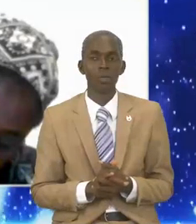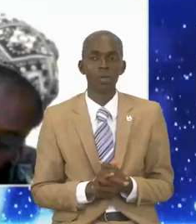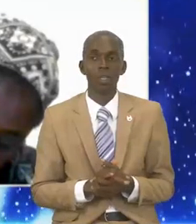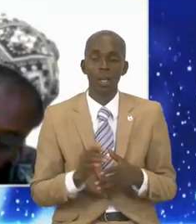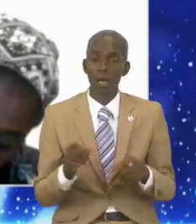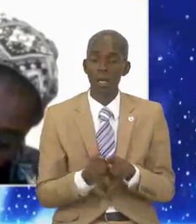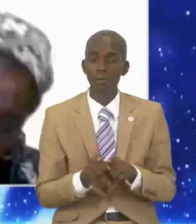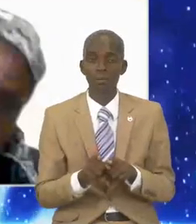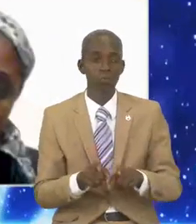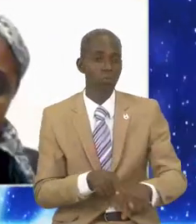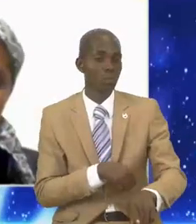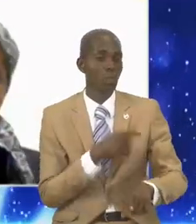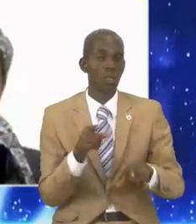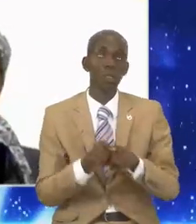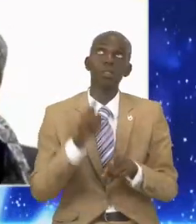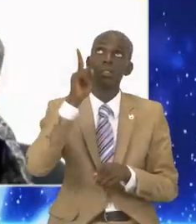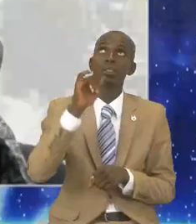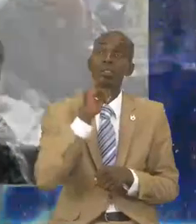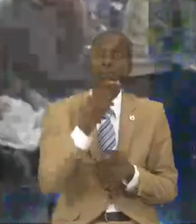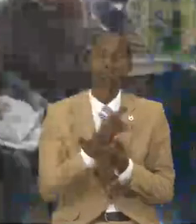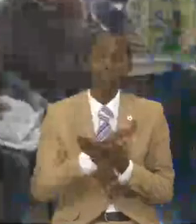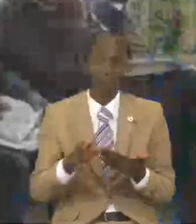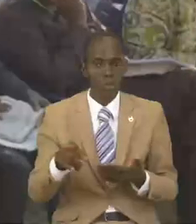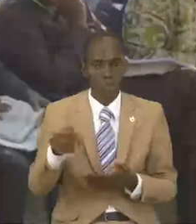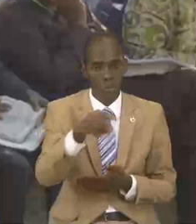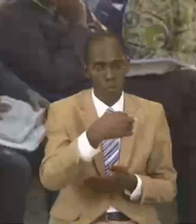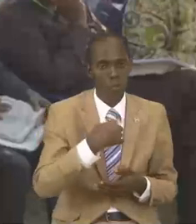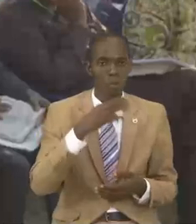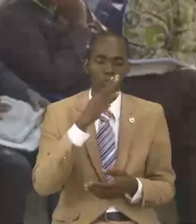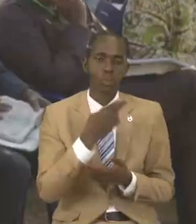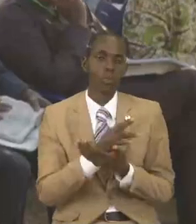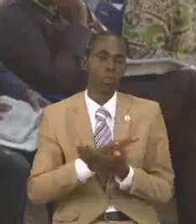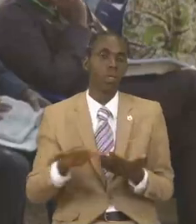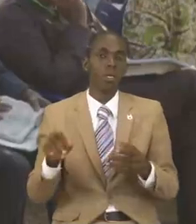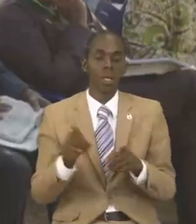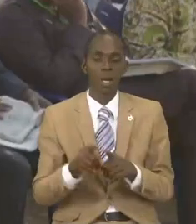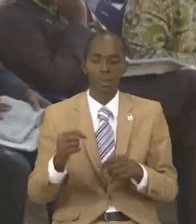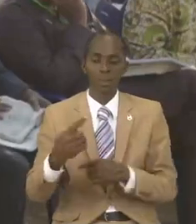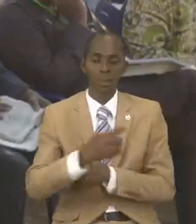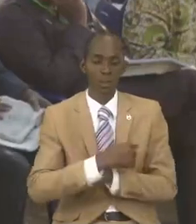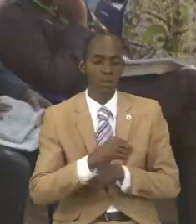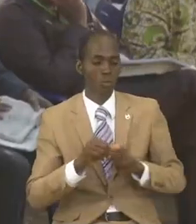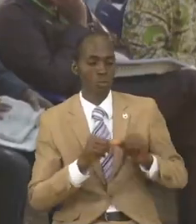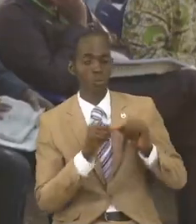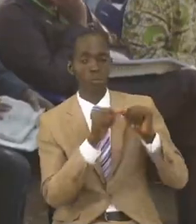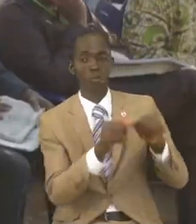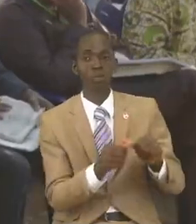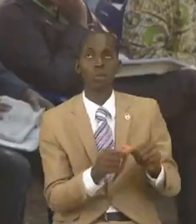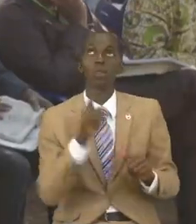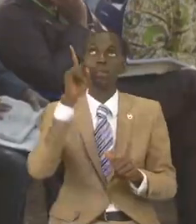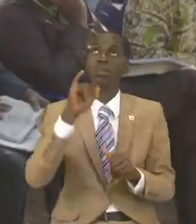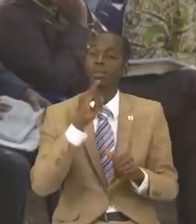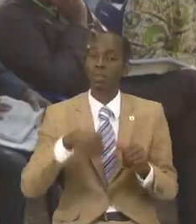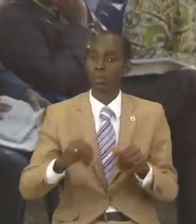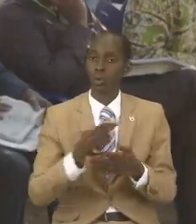Aussi longtemps que je suis saint, soyez saint. Comme les jours passent, et je suis saint, soyez